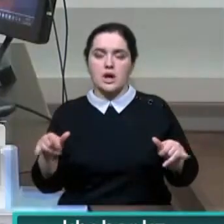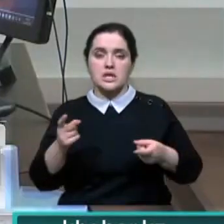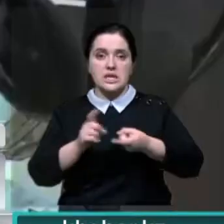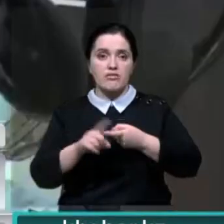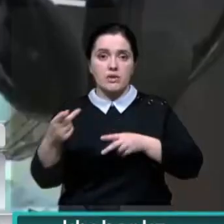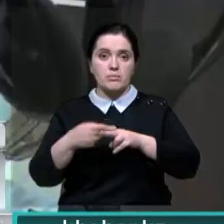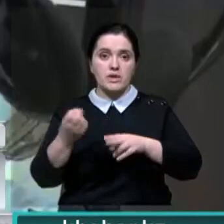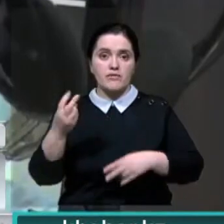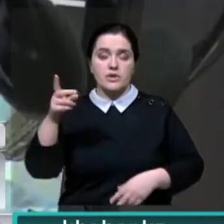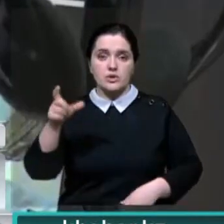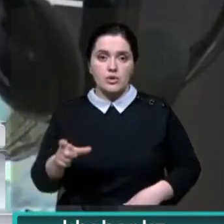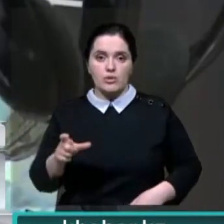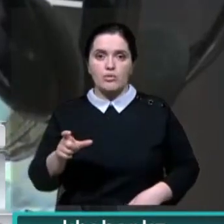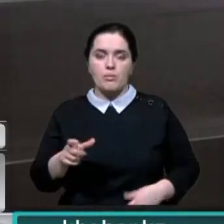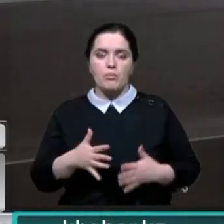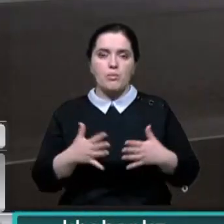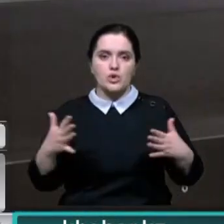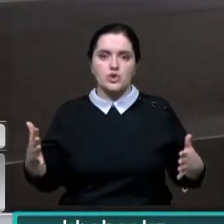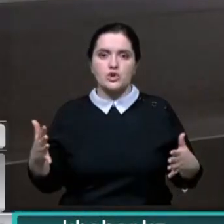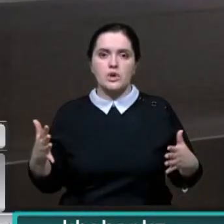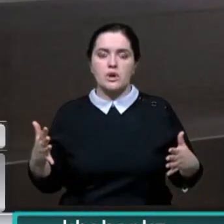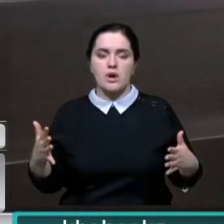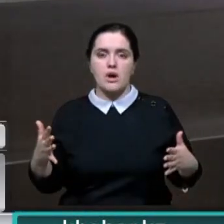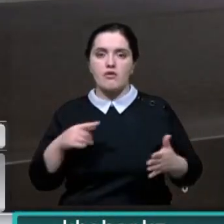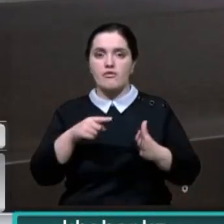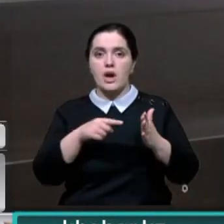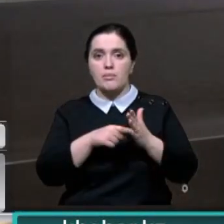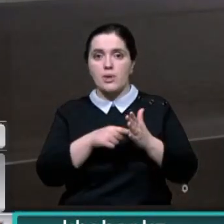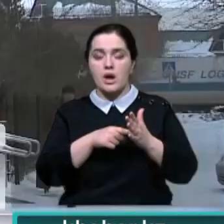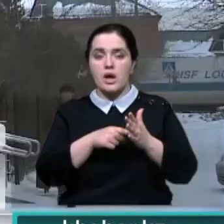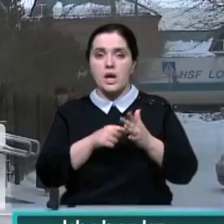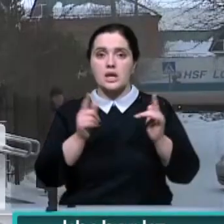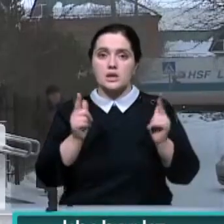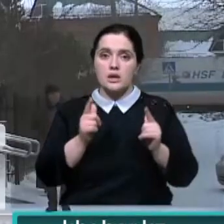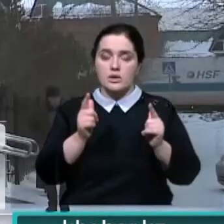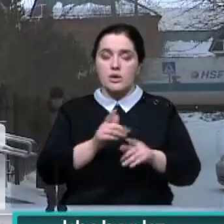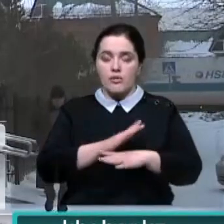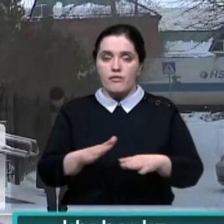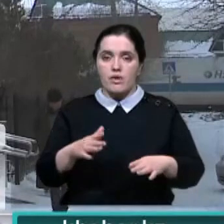этих 12 человек будет намного больше. Вопрос в том, готово ли наше правосудие к